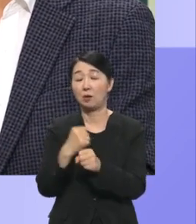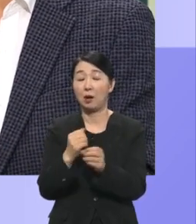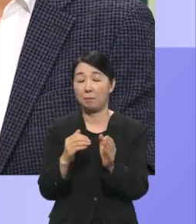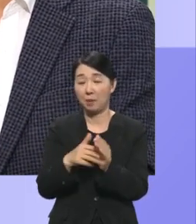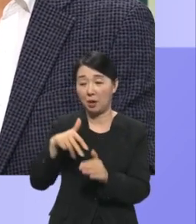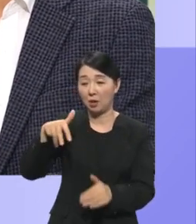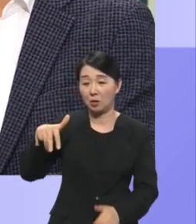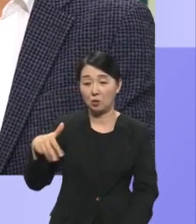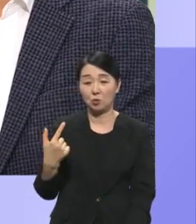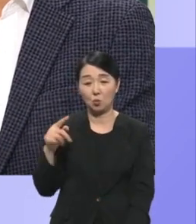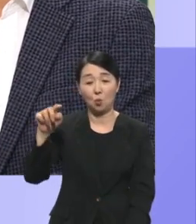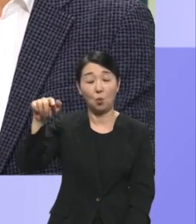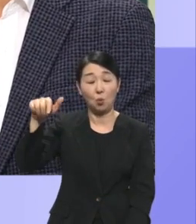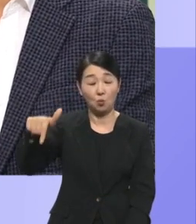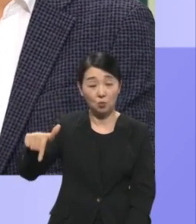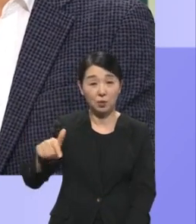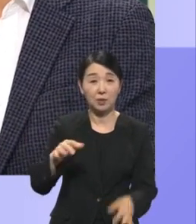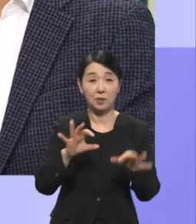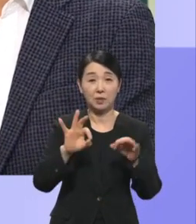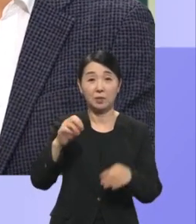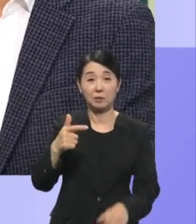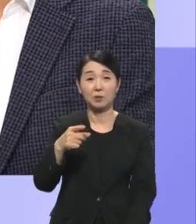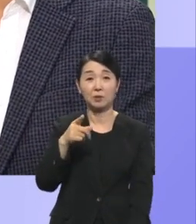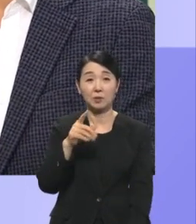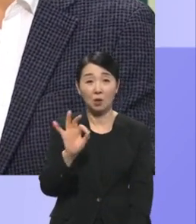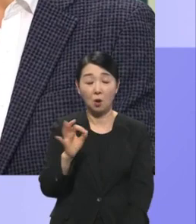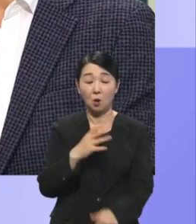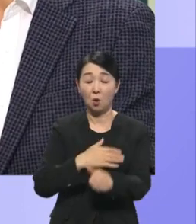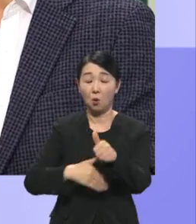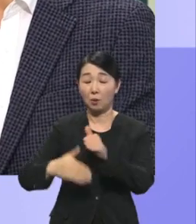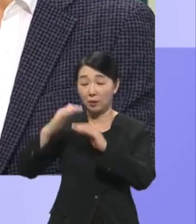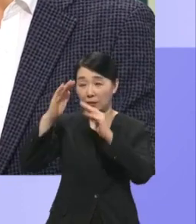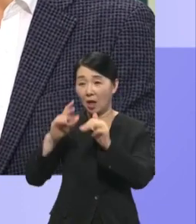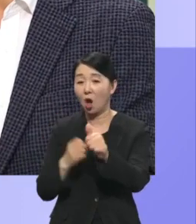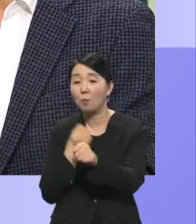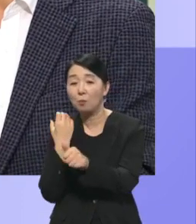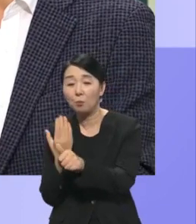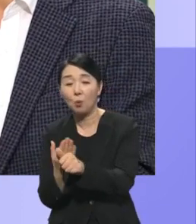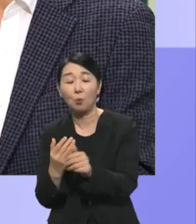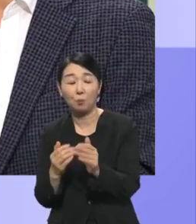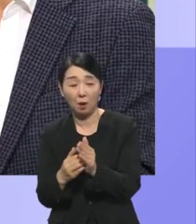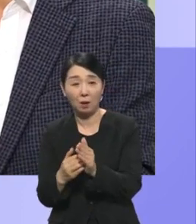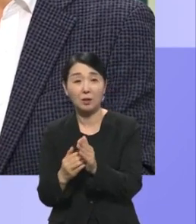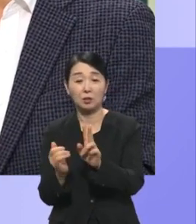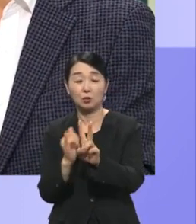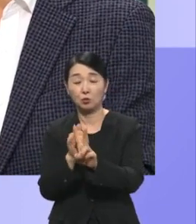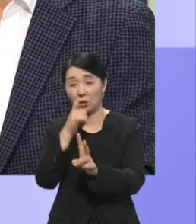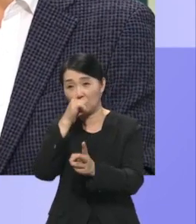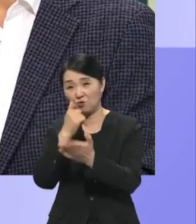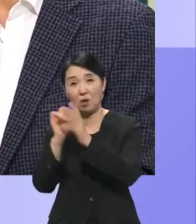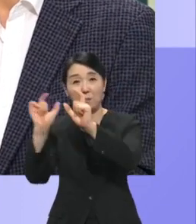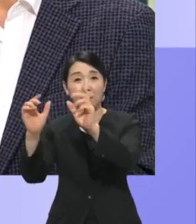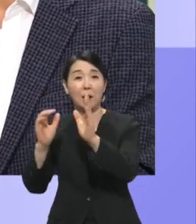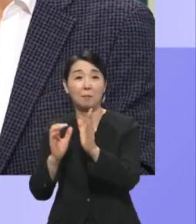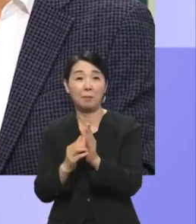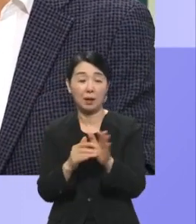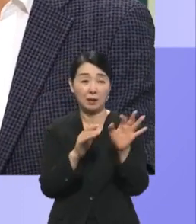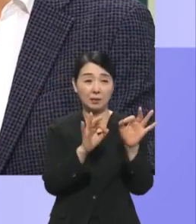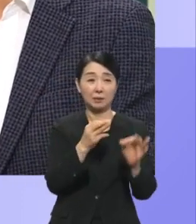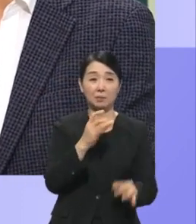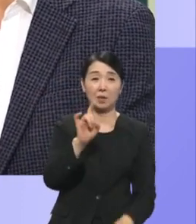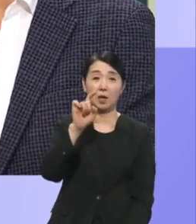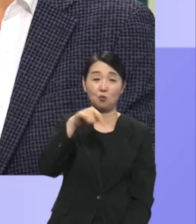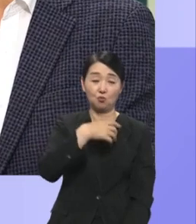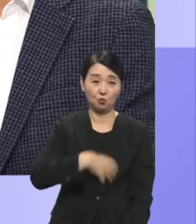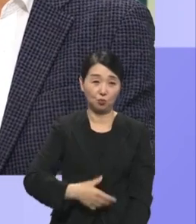전 법무부장관 김은경 환경부 장관 관련 내용을 이제 폭로를 해서 이제 두 분은 처벌을 받았고 김태우 전 구청장 같은 경우에는